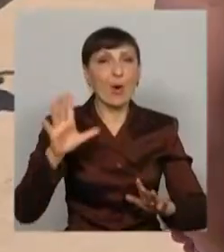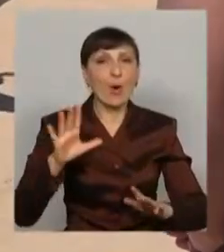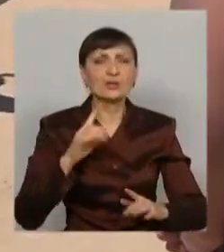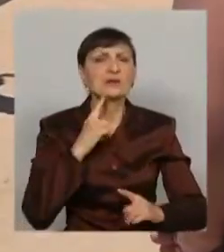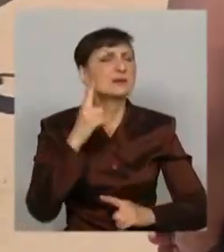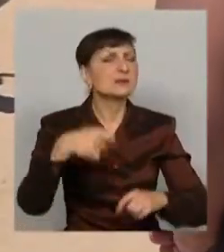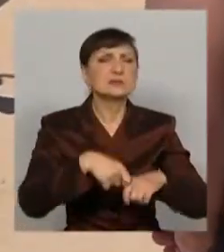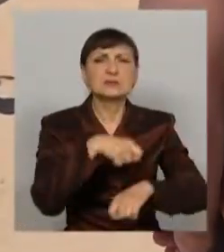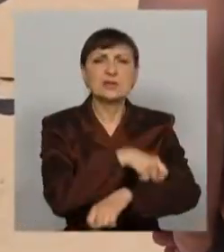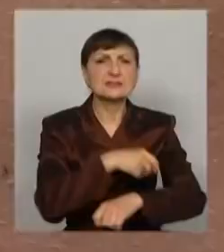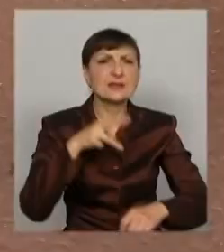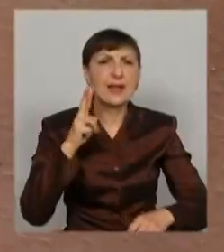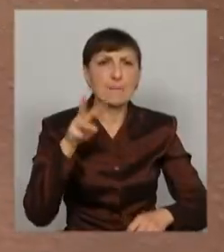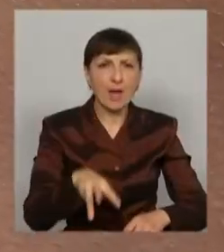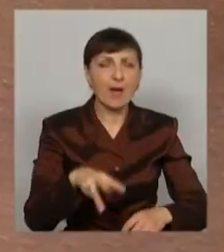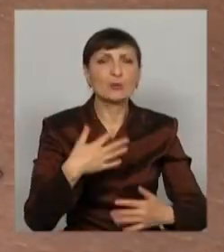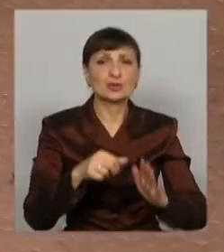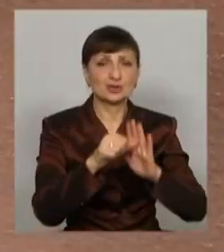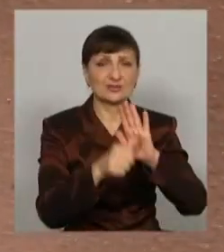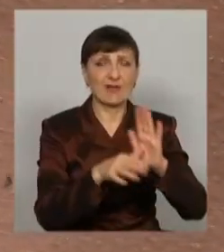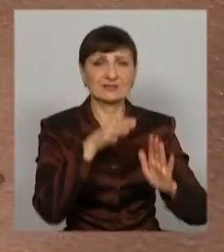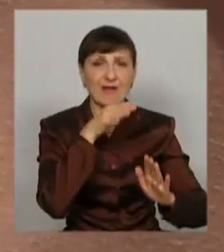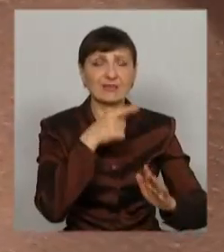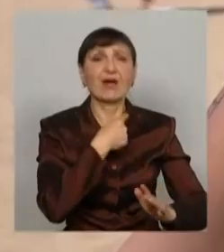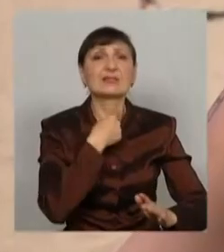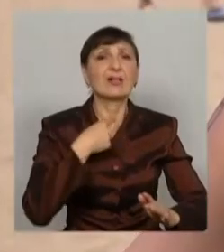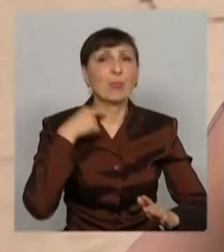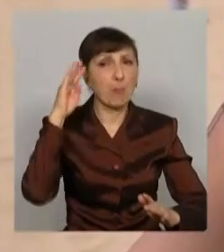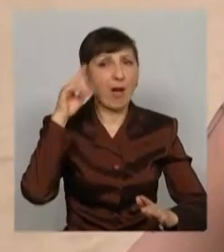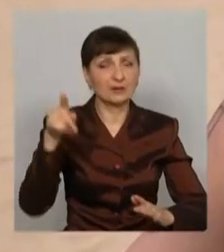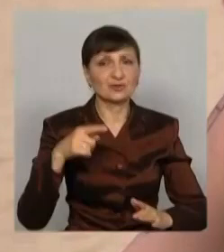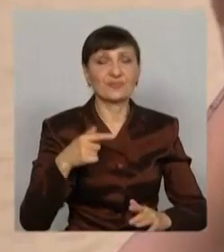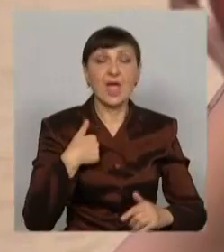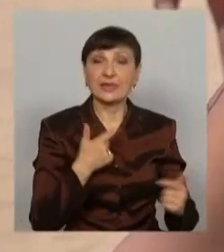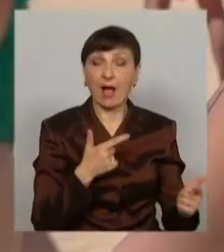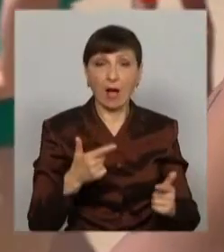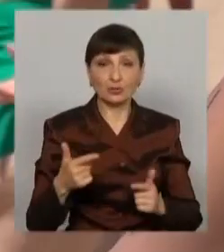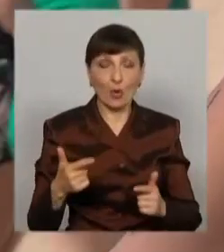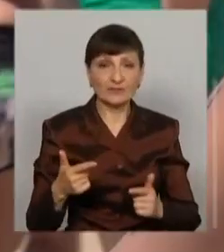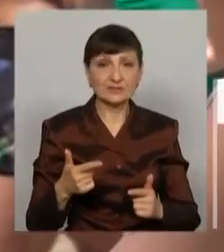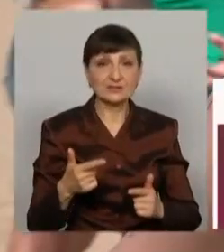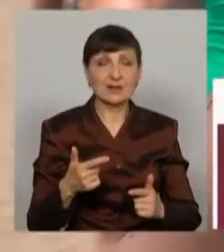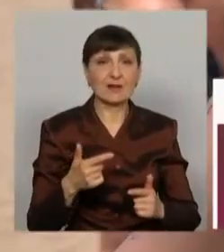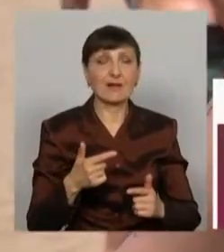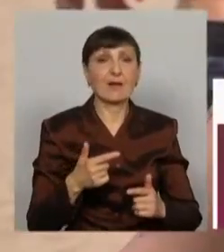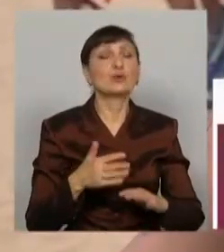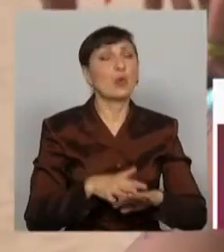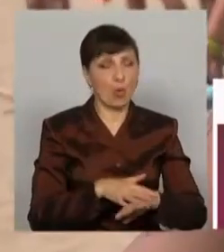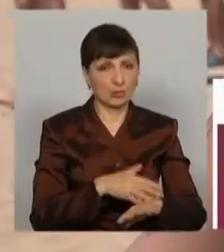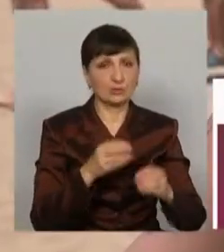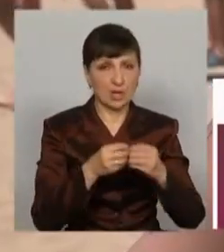дальней дистанции в 10 километров стал 16-летний талдыкурганец. Готовился к десятке довольно